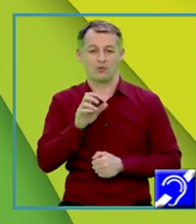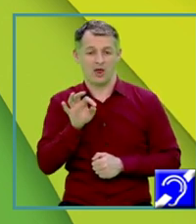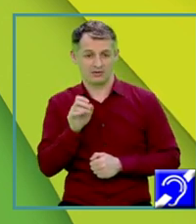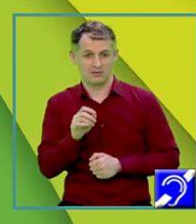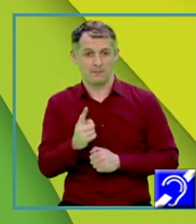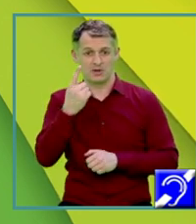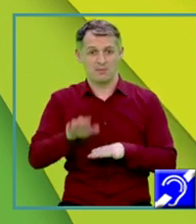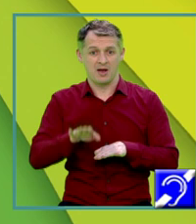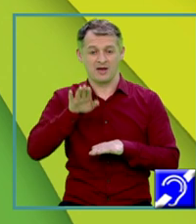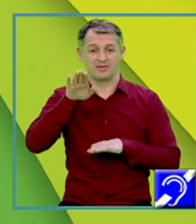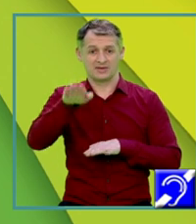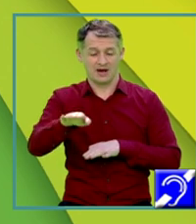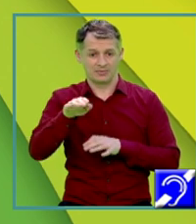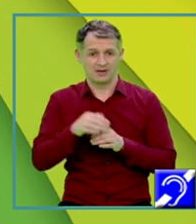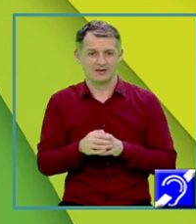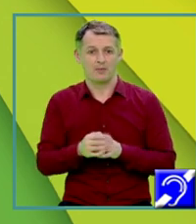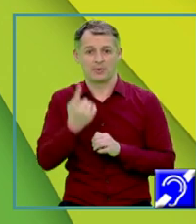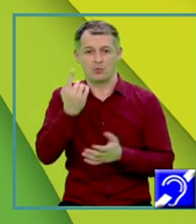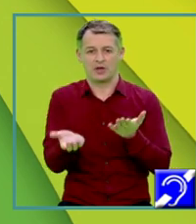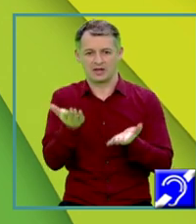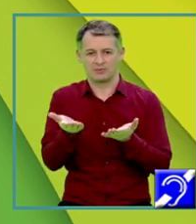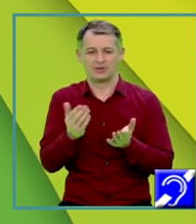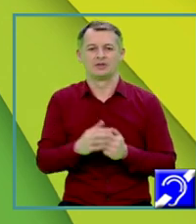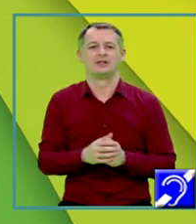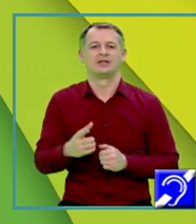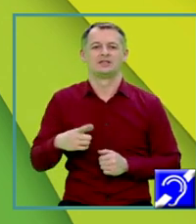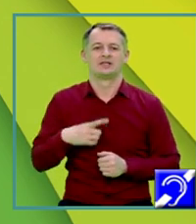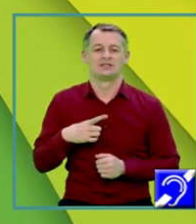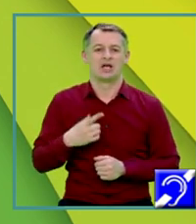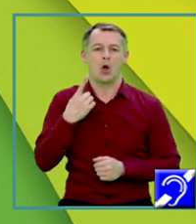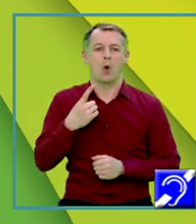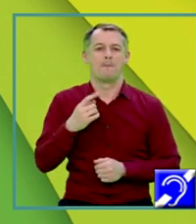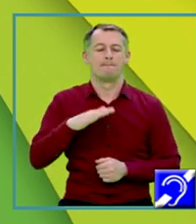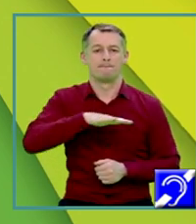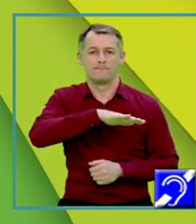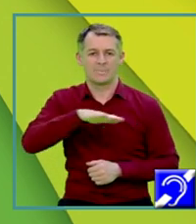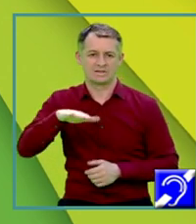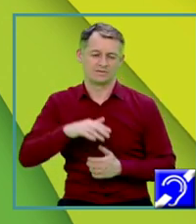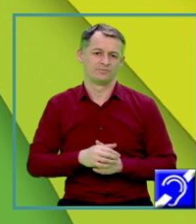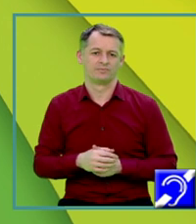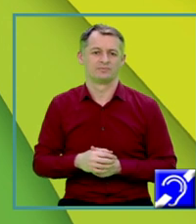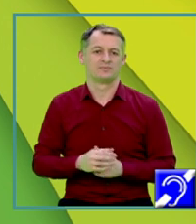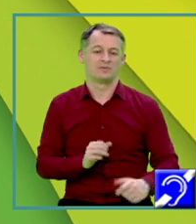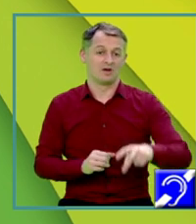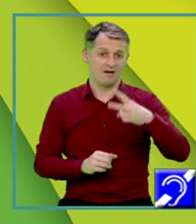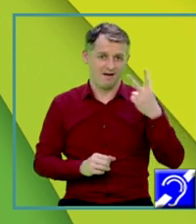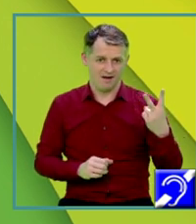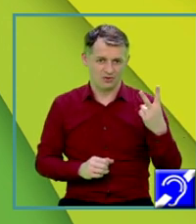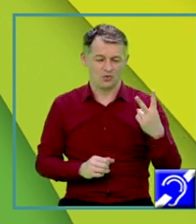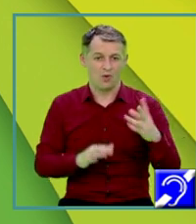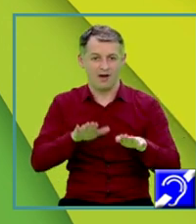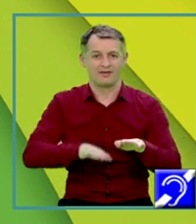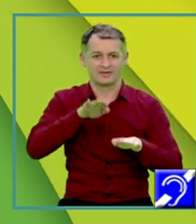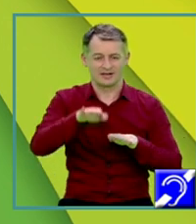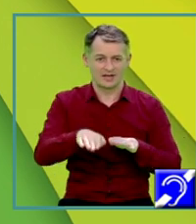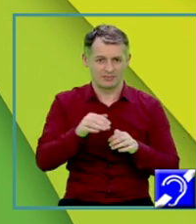prima treaptă de ionizare, în primul echilibru, este o bază, pe când, în cea de-a doua treaptă de ionizare,